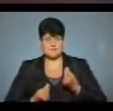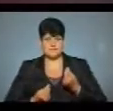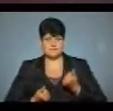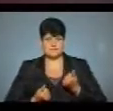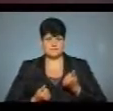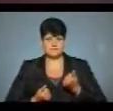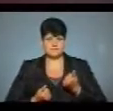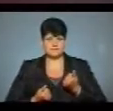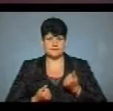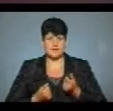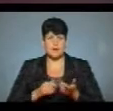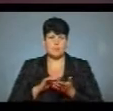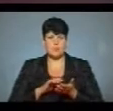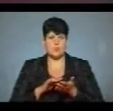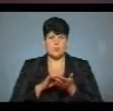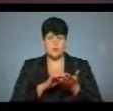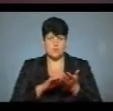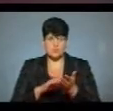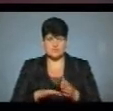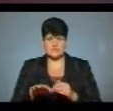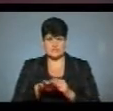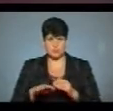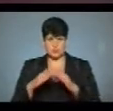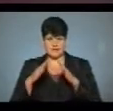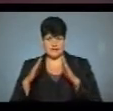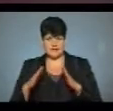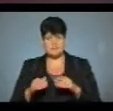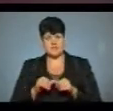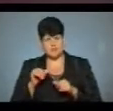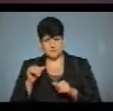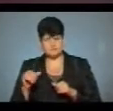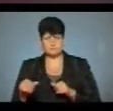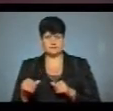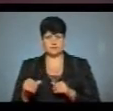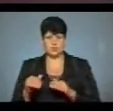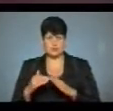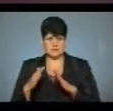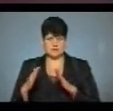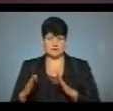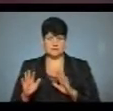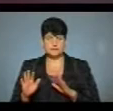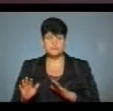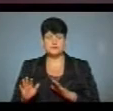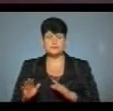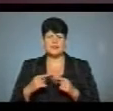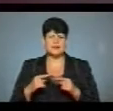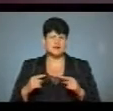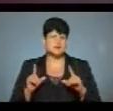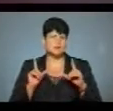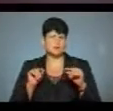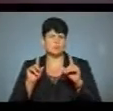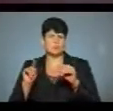в походах на території табору, так і за межами табору. Різні